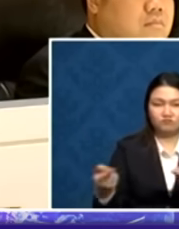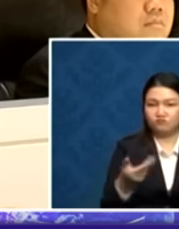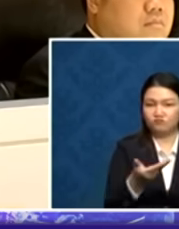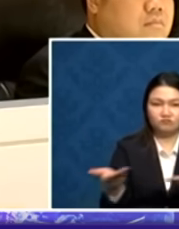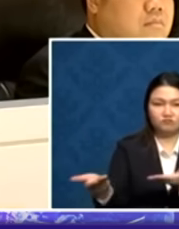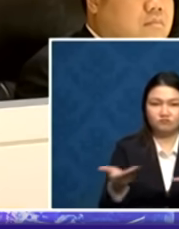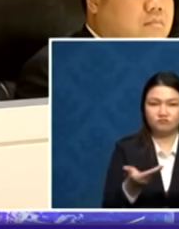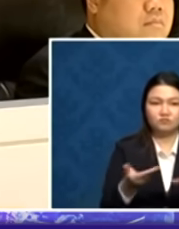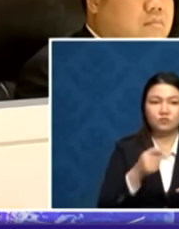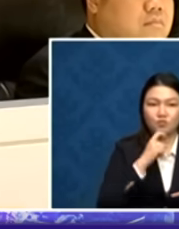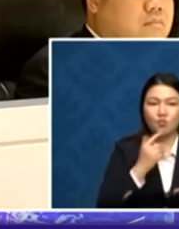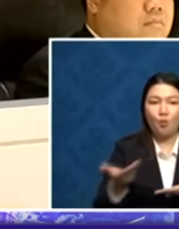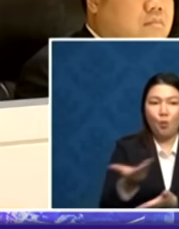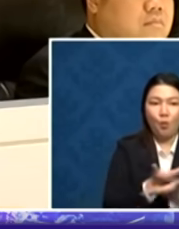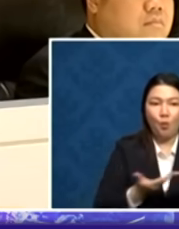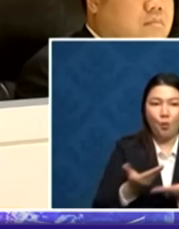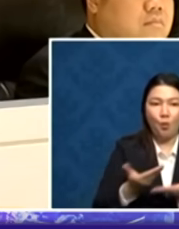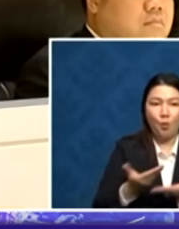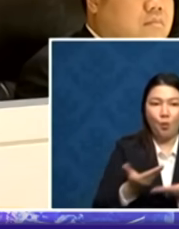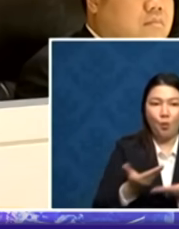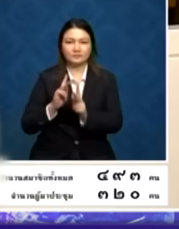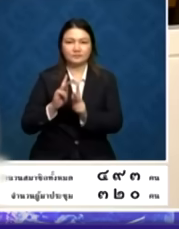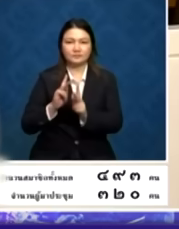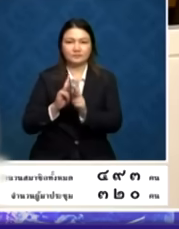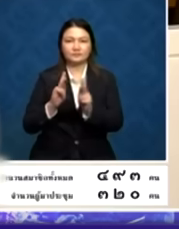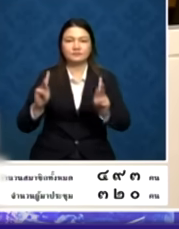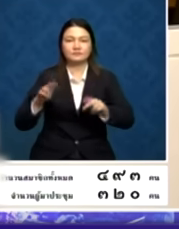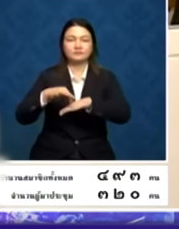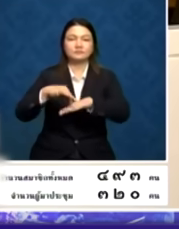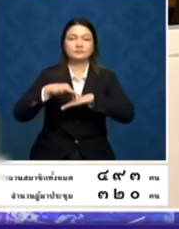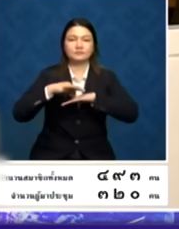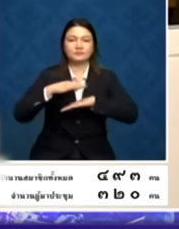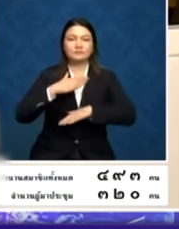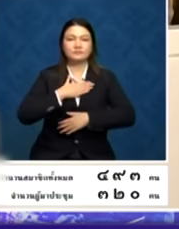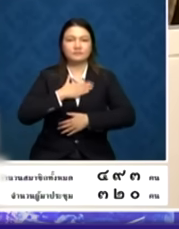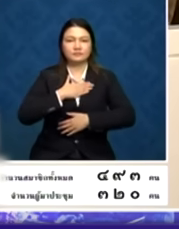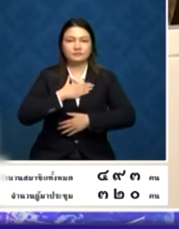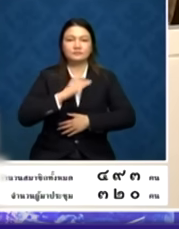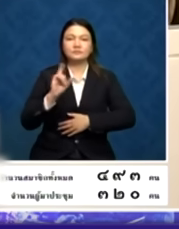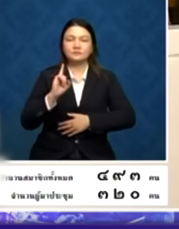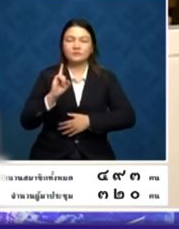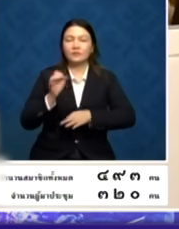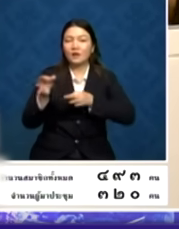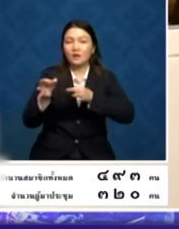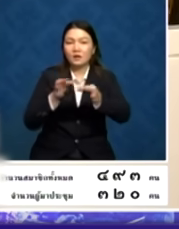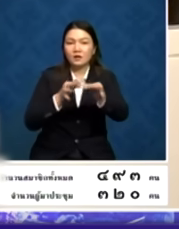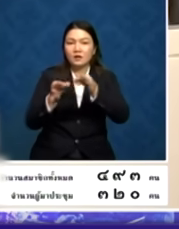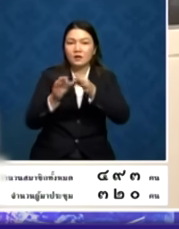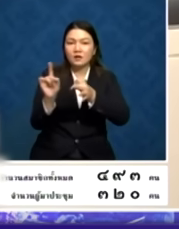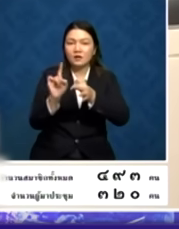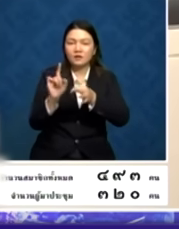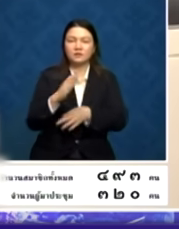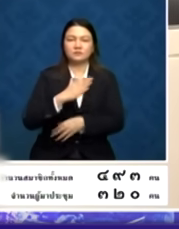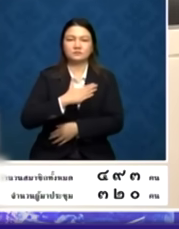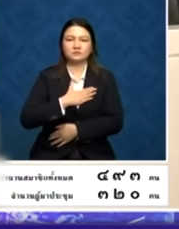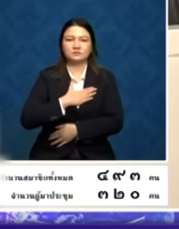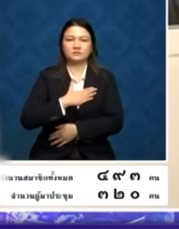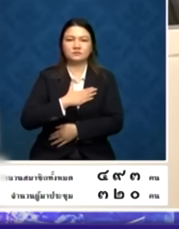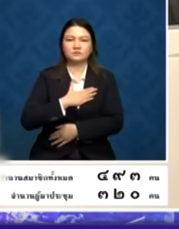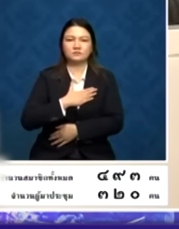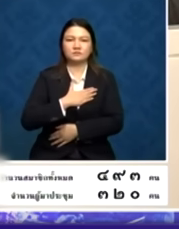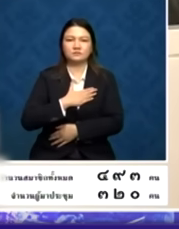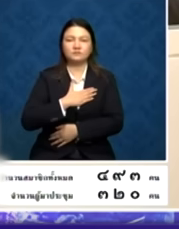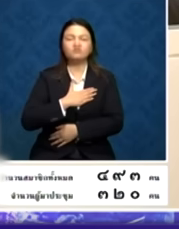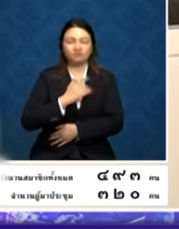นี้สาธารณะอาจารย์วีระบอกว่าจะทะลุ12ถึง13ล้านบาทแต่ในปี68ปีเดียวเรา